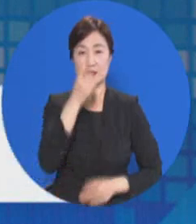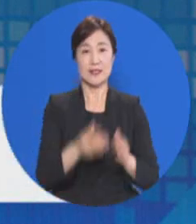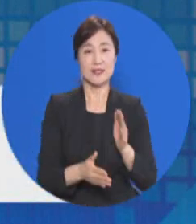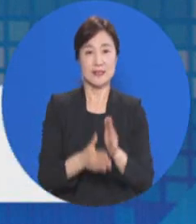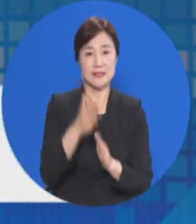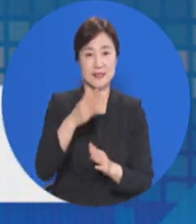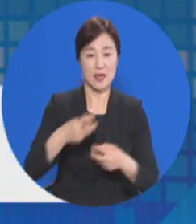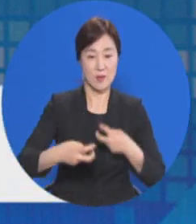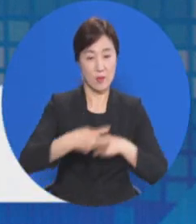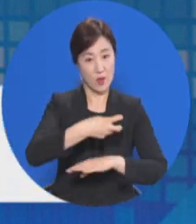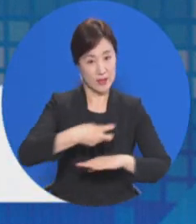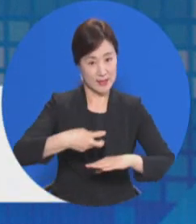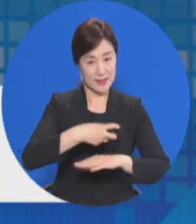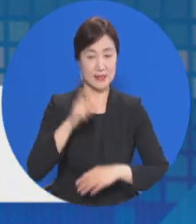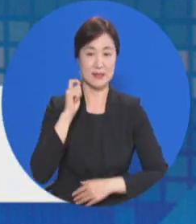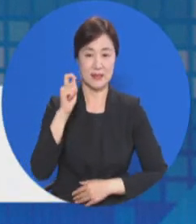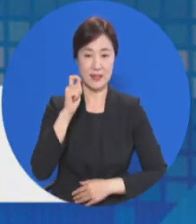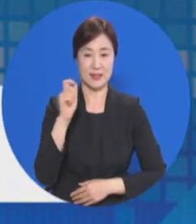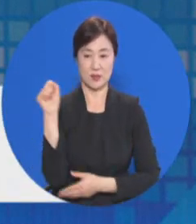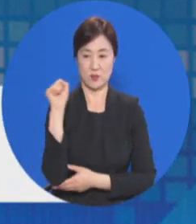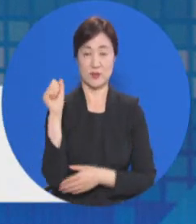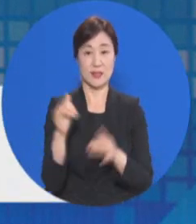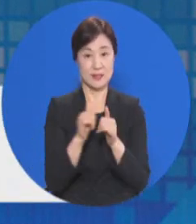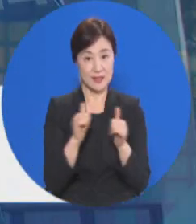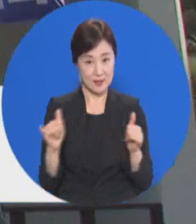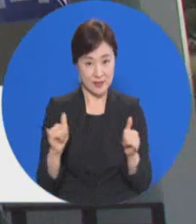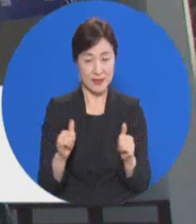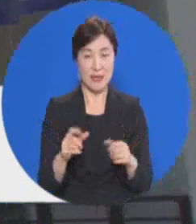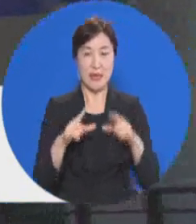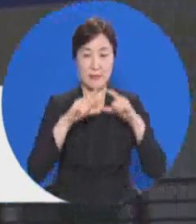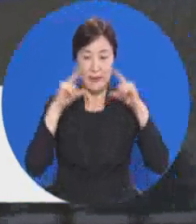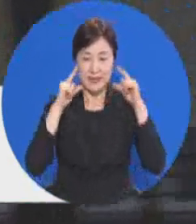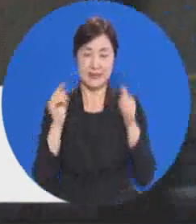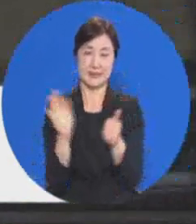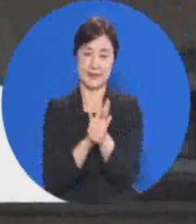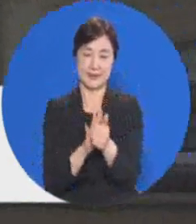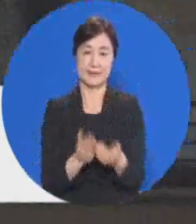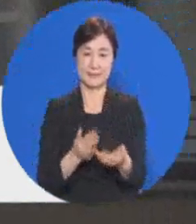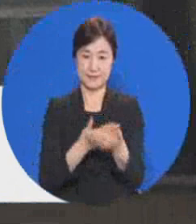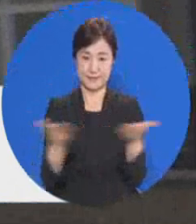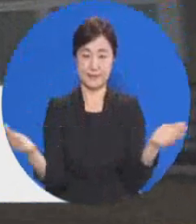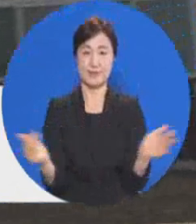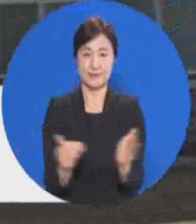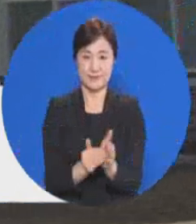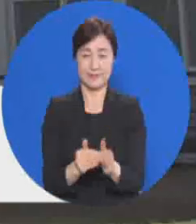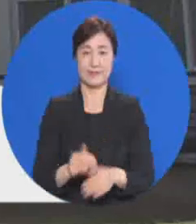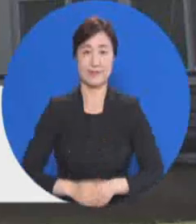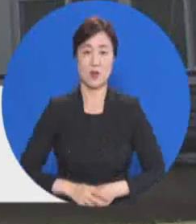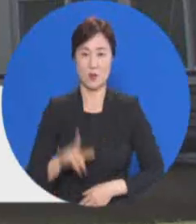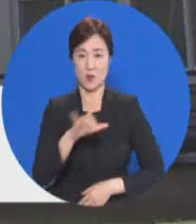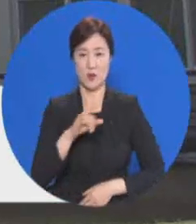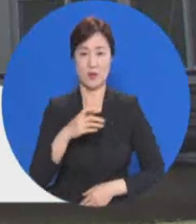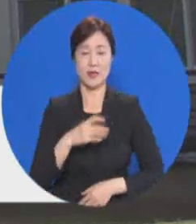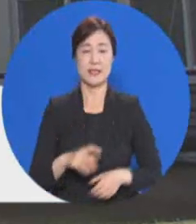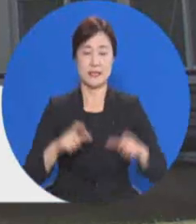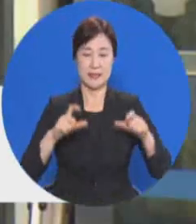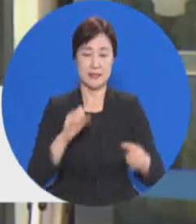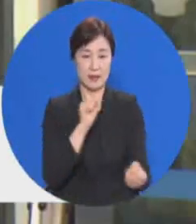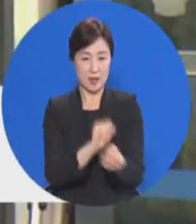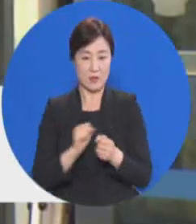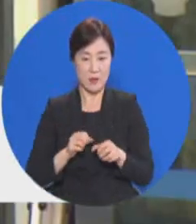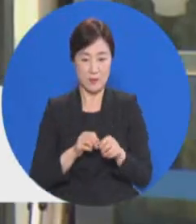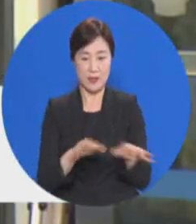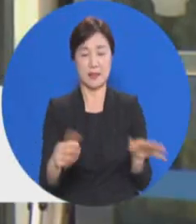순천시가 시내버스와 택시 운수종사자를 대상으로 마스크를 지원했습니다. 순천시는 코로나19 지역 감염